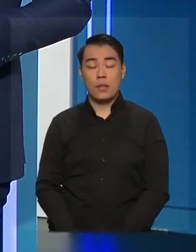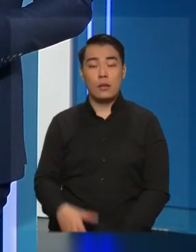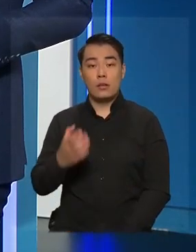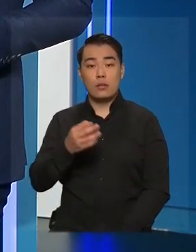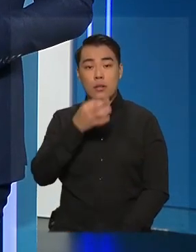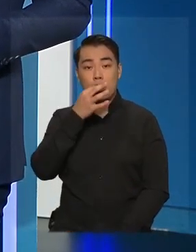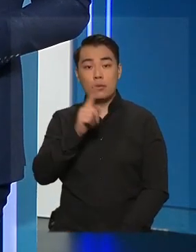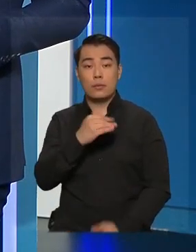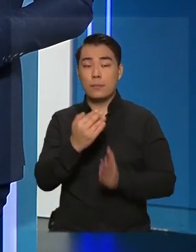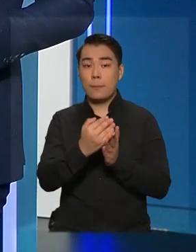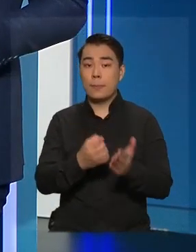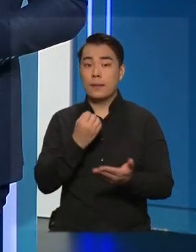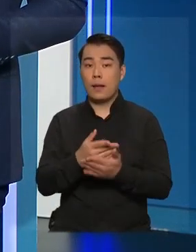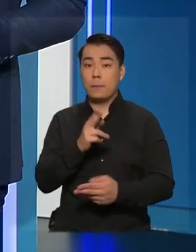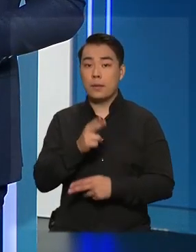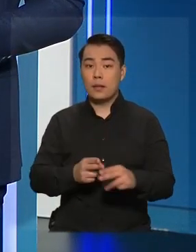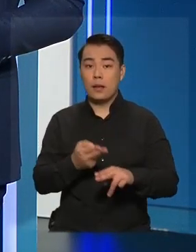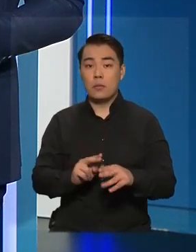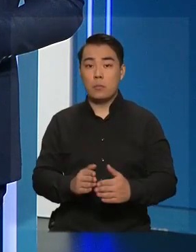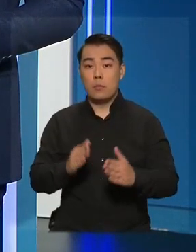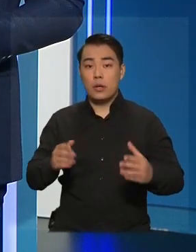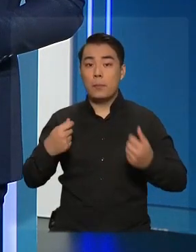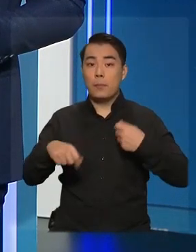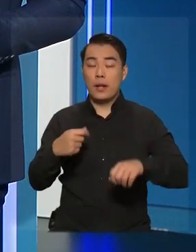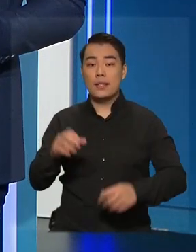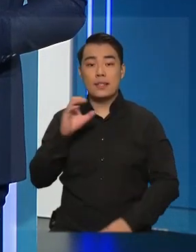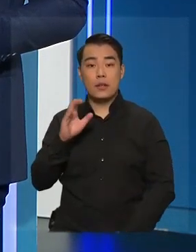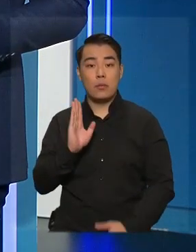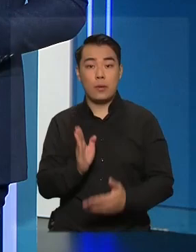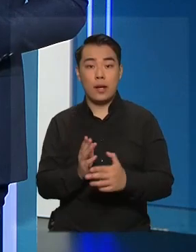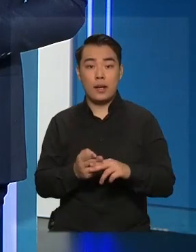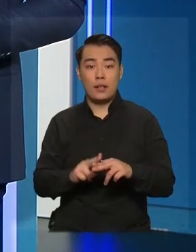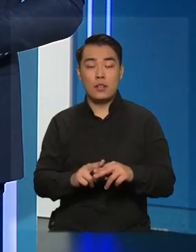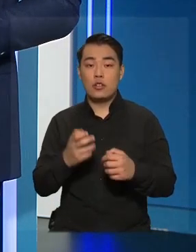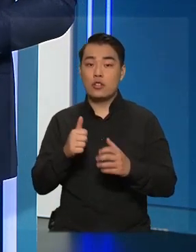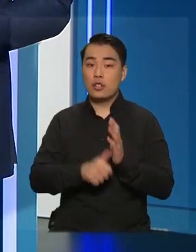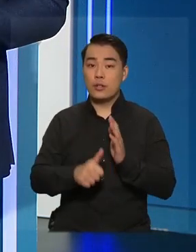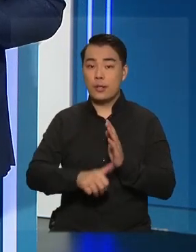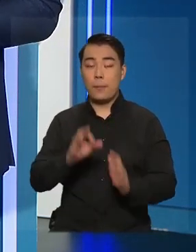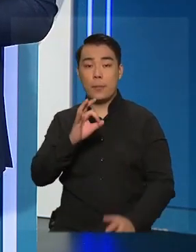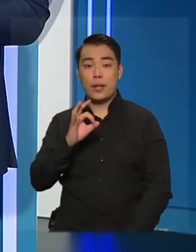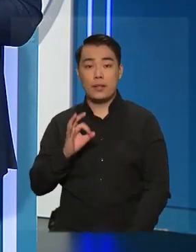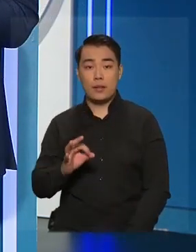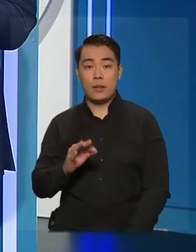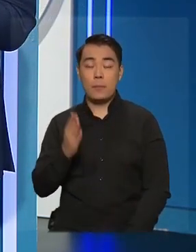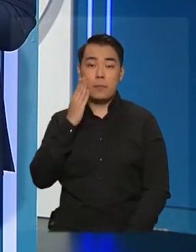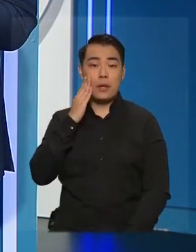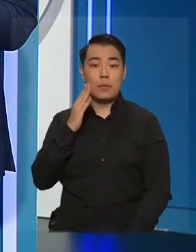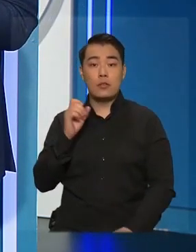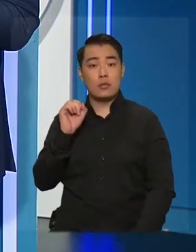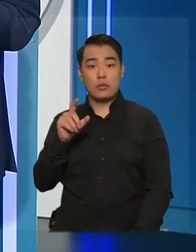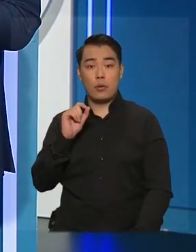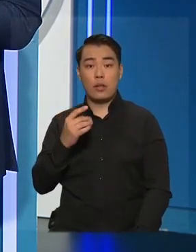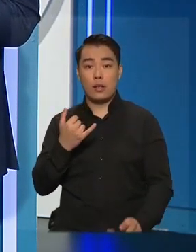Кстати, из категории драгоценных металлов больше всего мы продаем серебро. Это почти 60%. Например, тоже